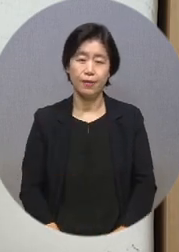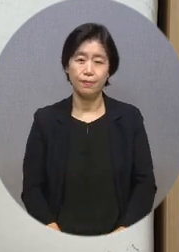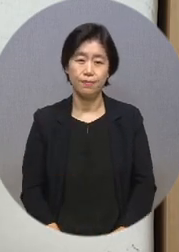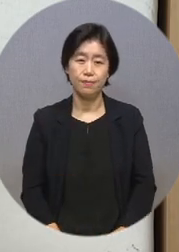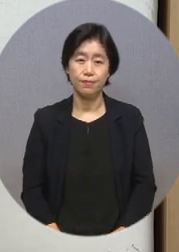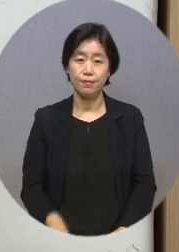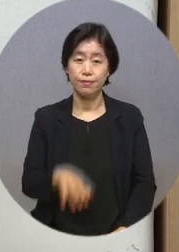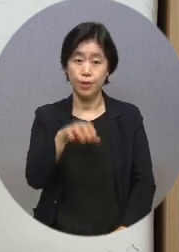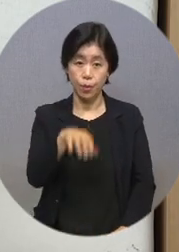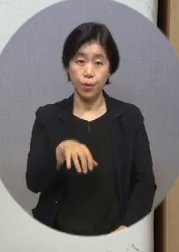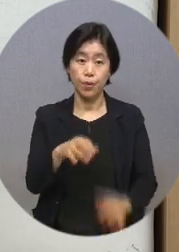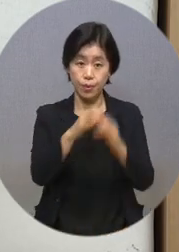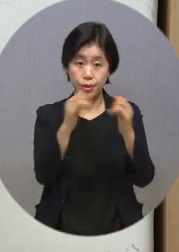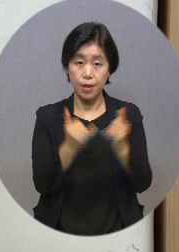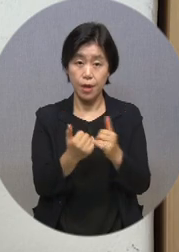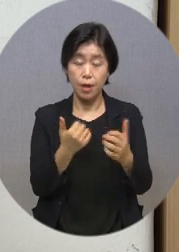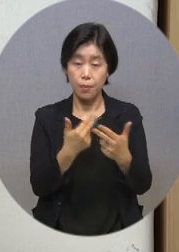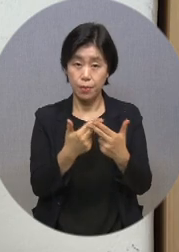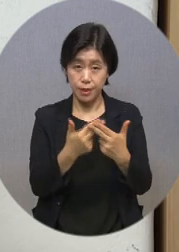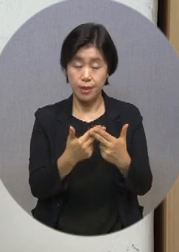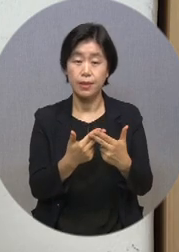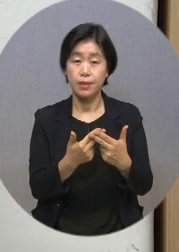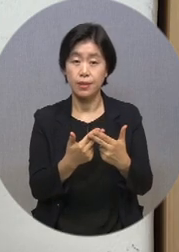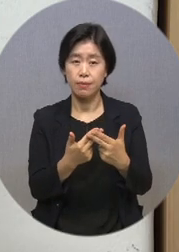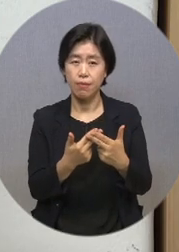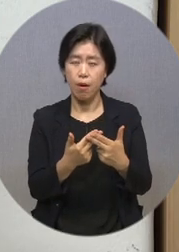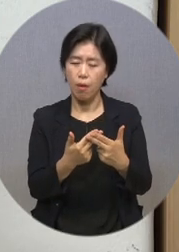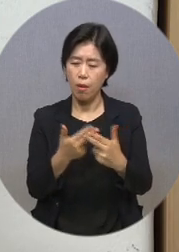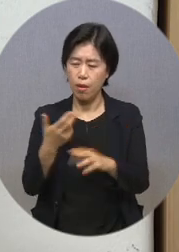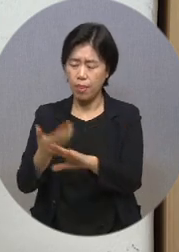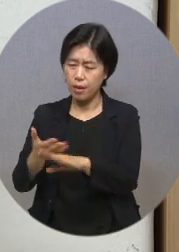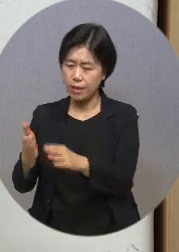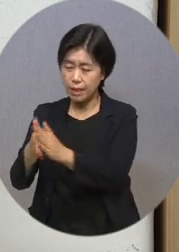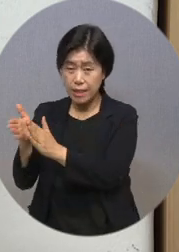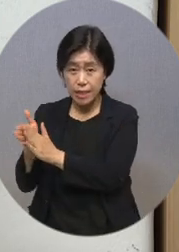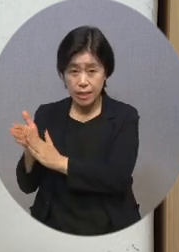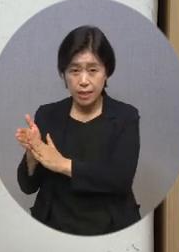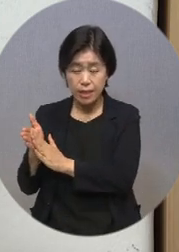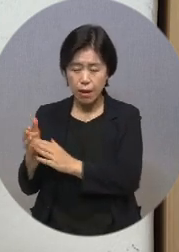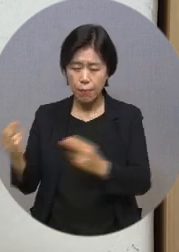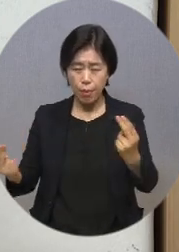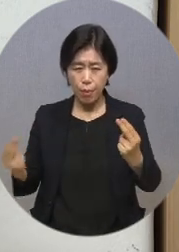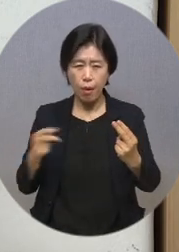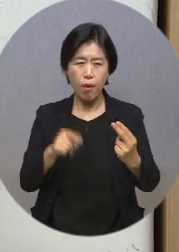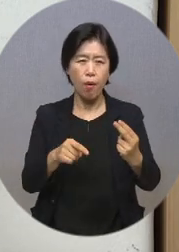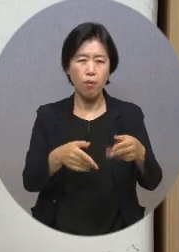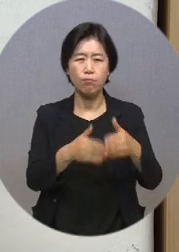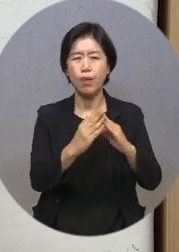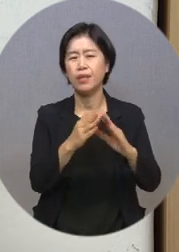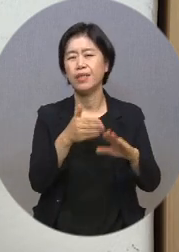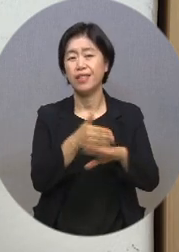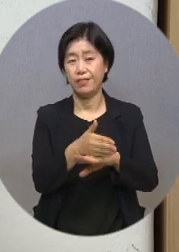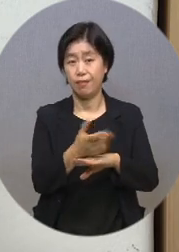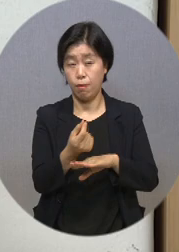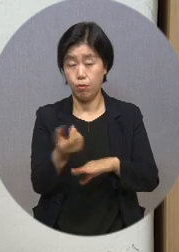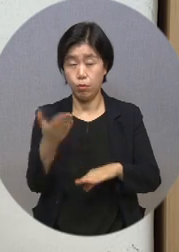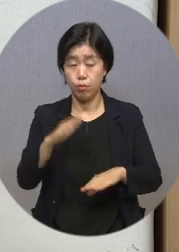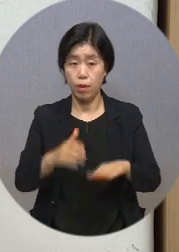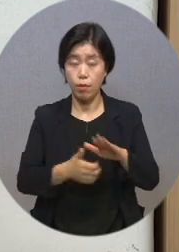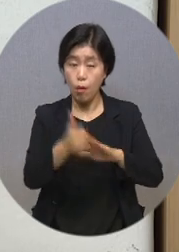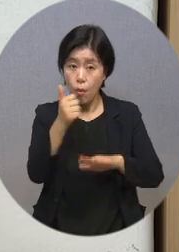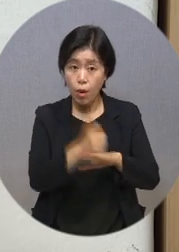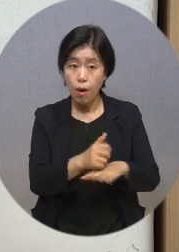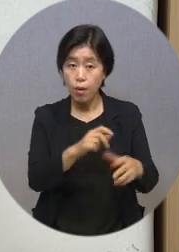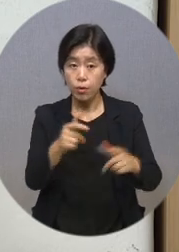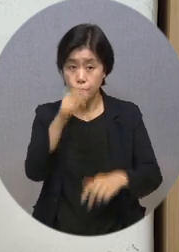지역 에 비해서 좀 출발이 늦었죠. 그런데 이 회장님께서 백방으로 뛰으시면서 큰 성과를 이뤘다고 들었습니다.